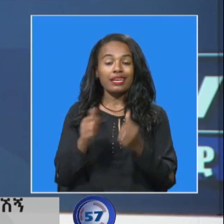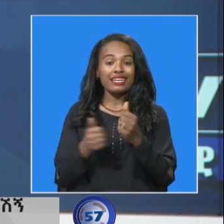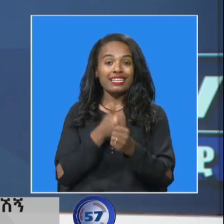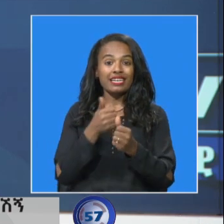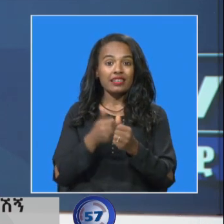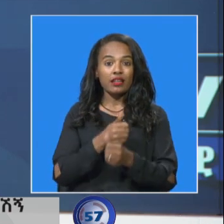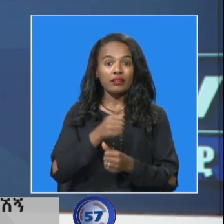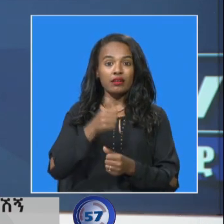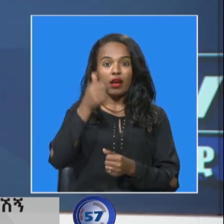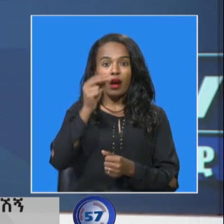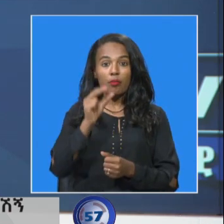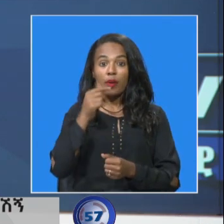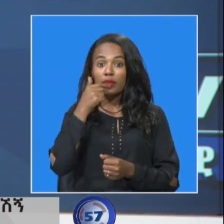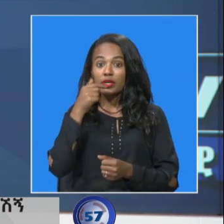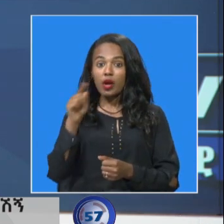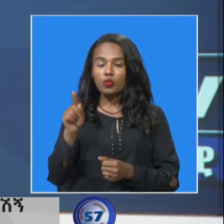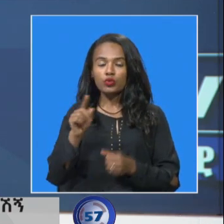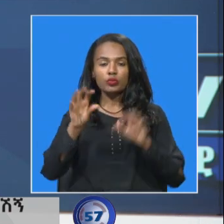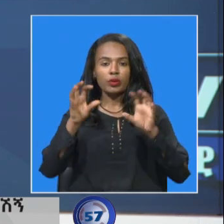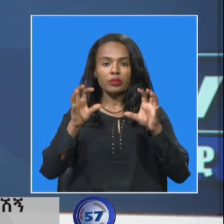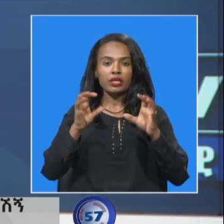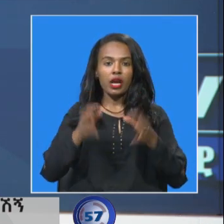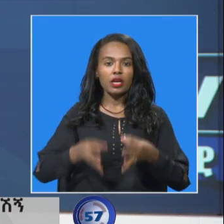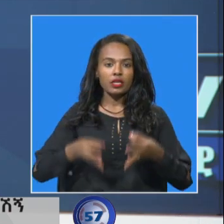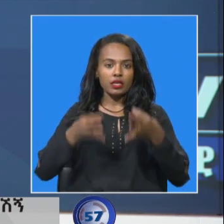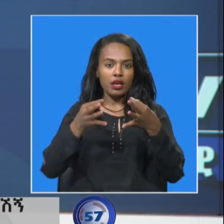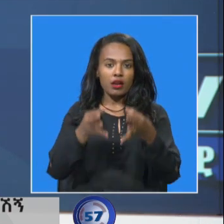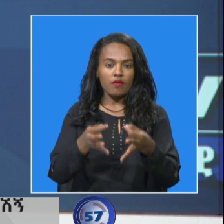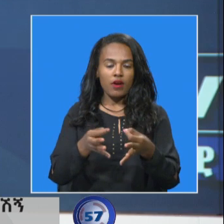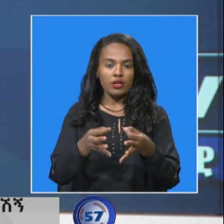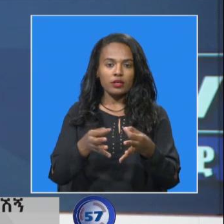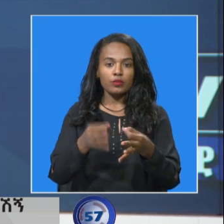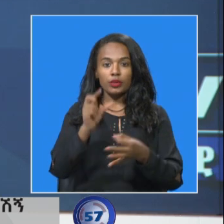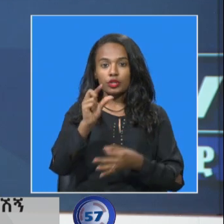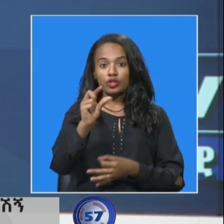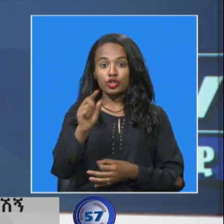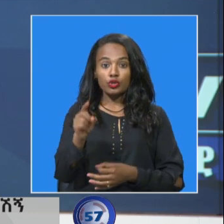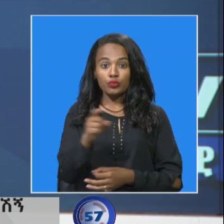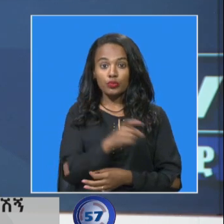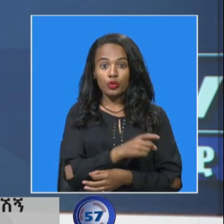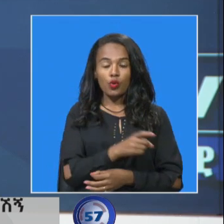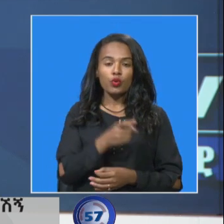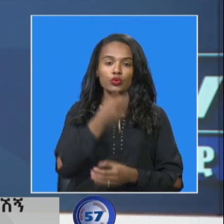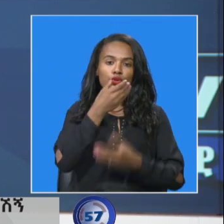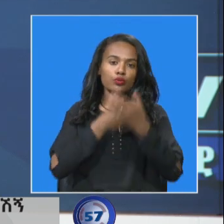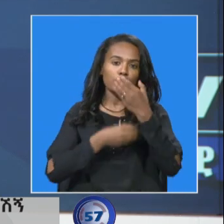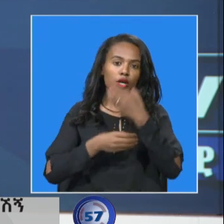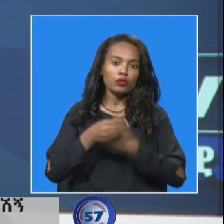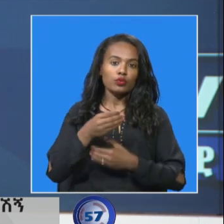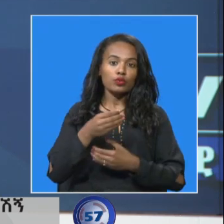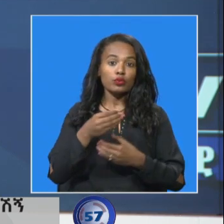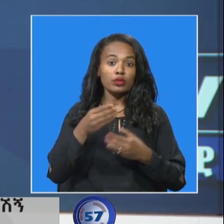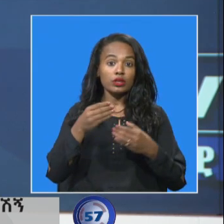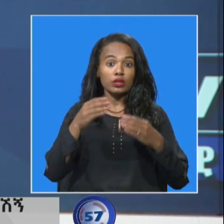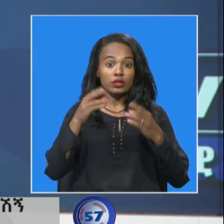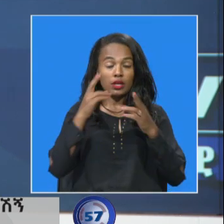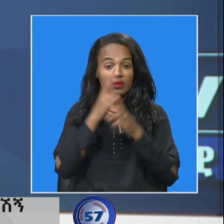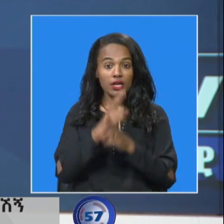እንዲከታተል አባም እንዳሉት በሚዲያ ተላለፋል። በትንሽም ቢሆን ድምቀቱን ይዞ